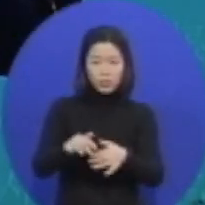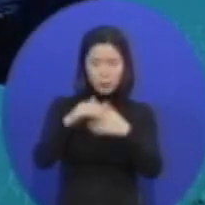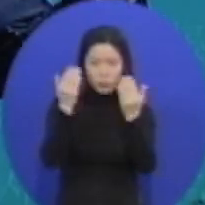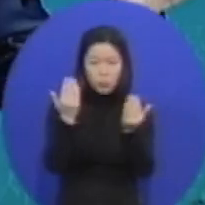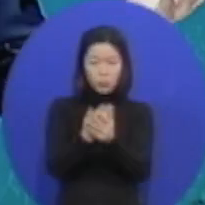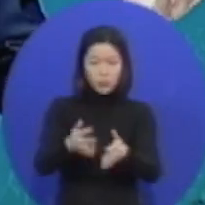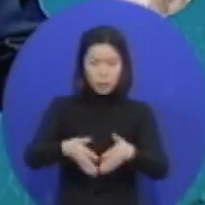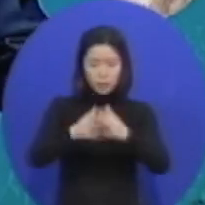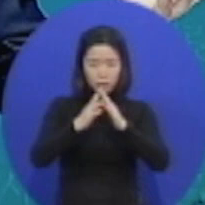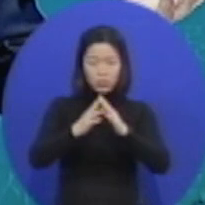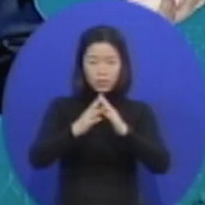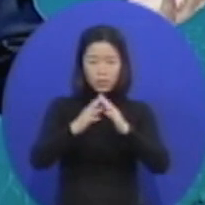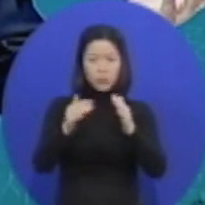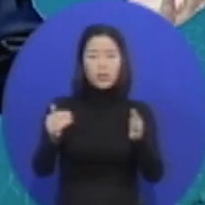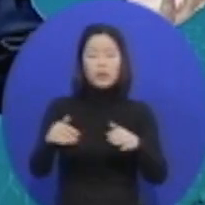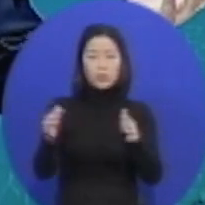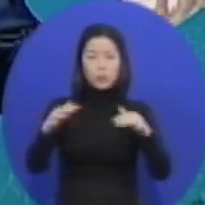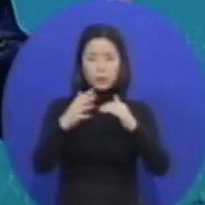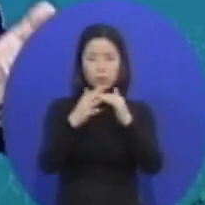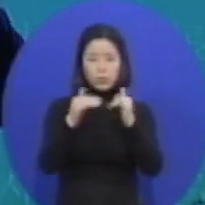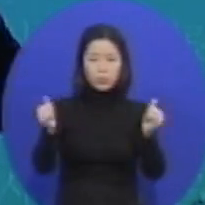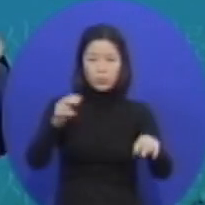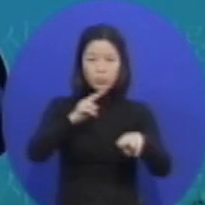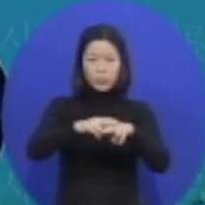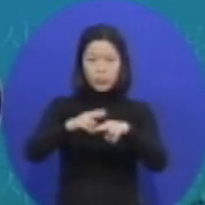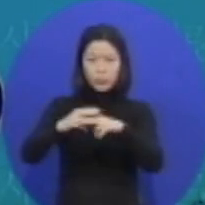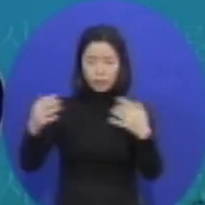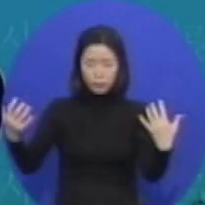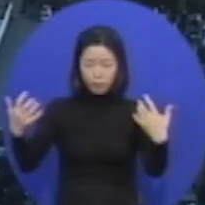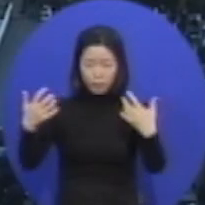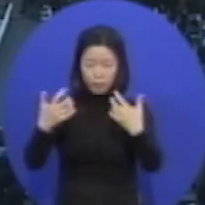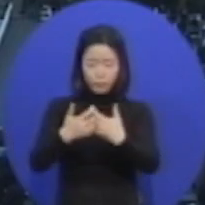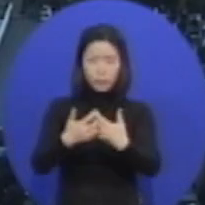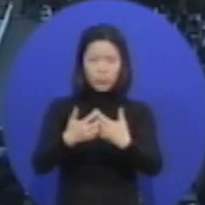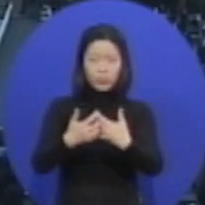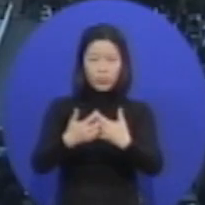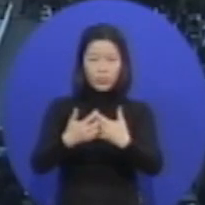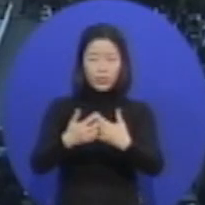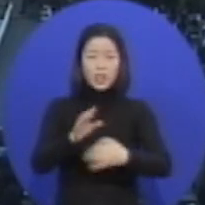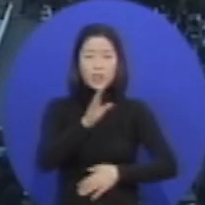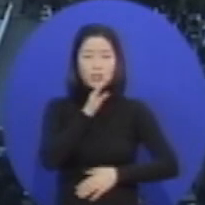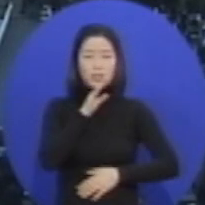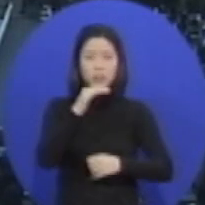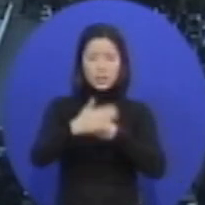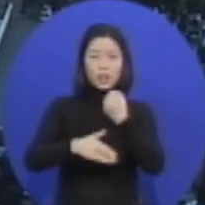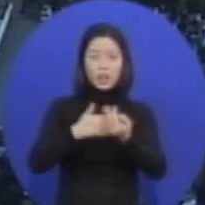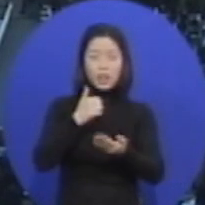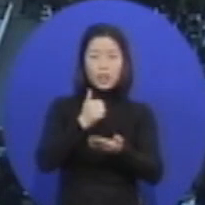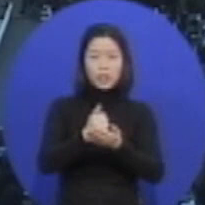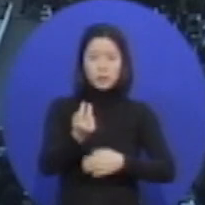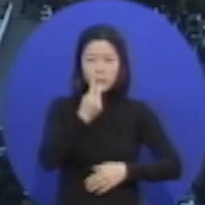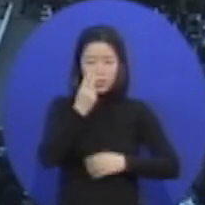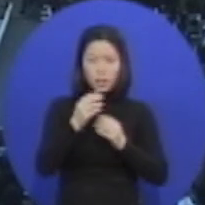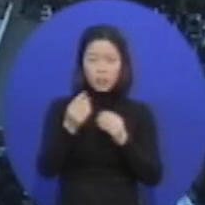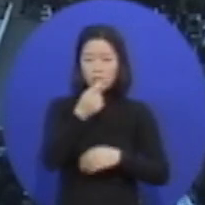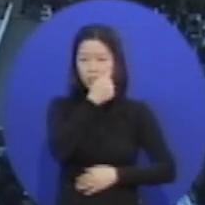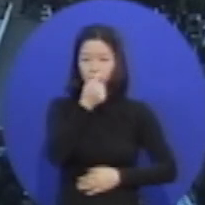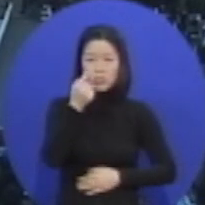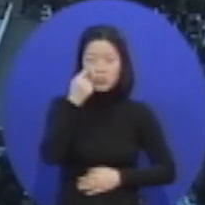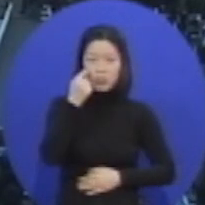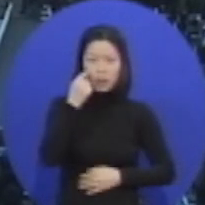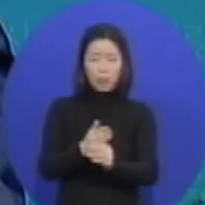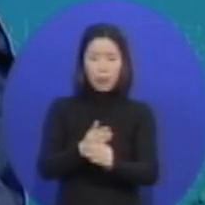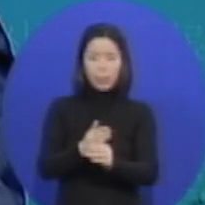지금 이렇게 다 찻잔 아요 진짜 하나님이 살아계신 증거가 우리 가운데 너무 확신 하잖아요